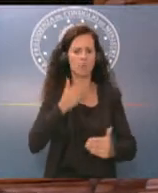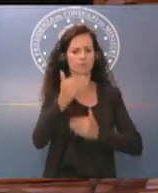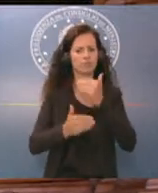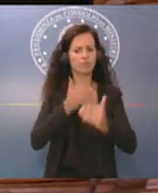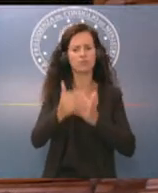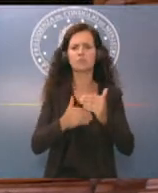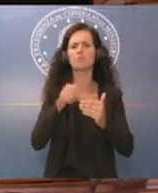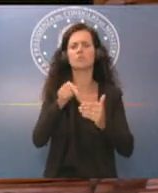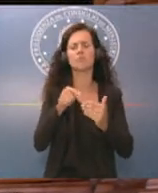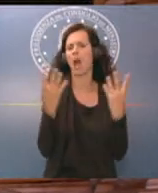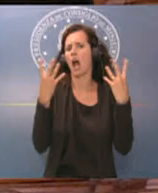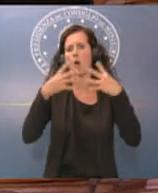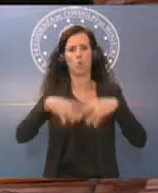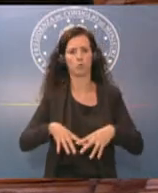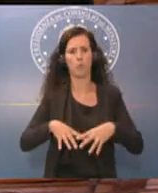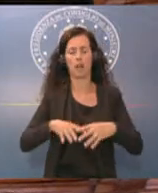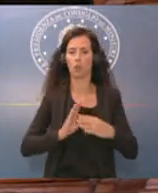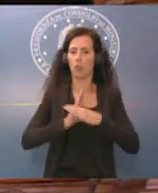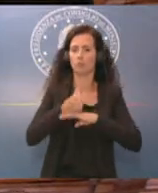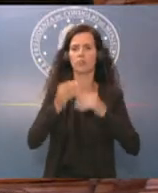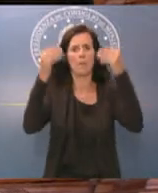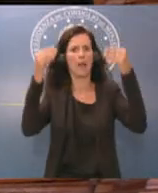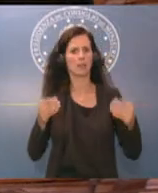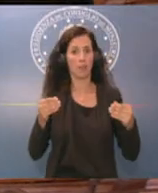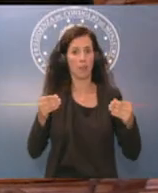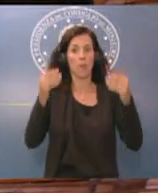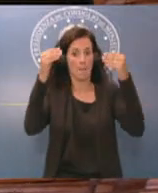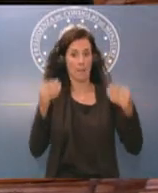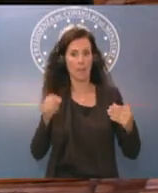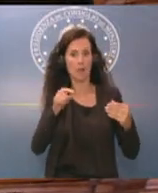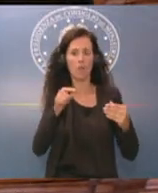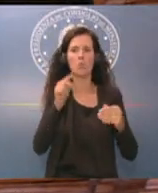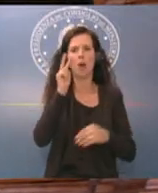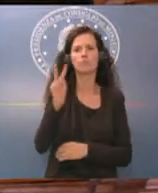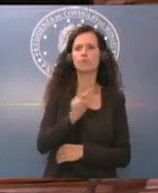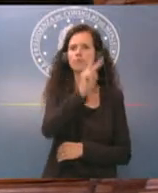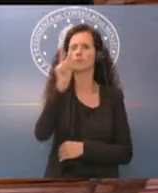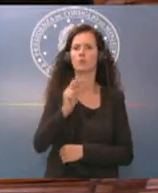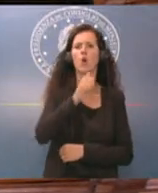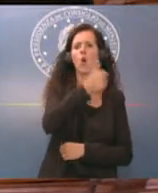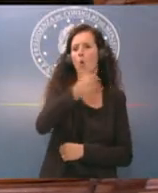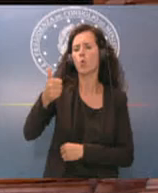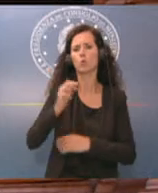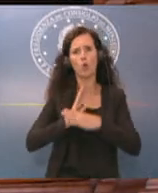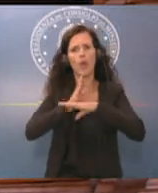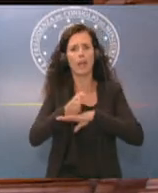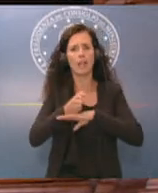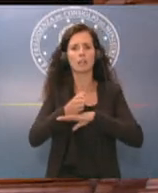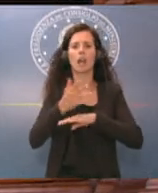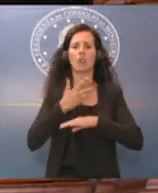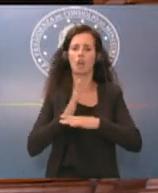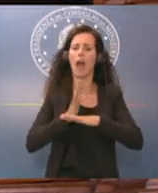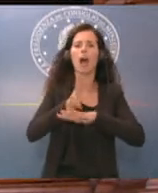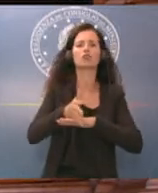sarà automatico, si entra sulla piattaforma e poi sulla piattaforma si potrà accedere ognuno individualmente anche con un